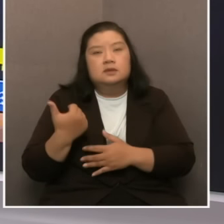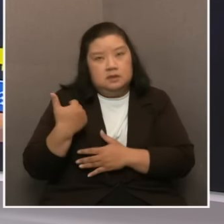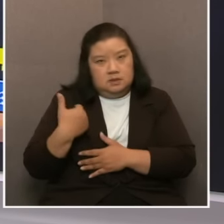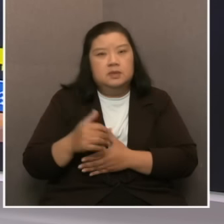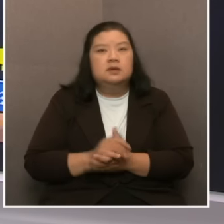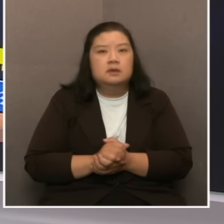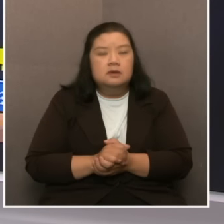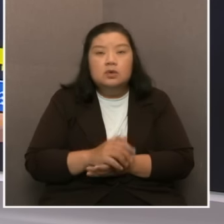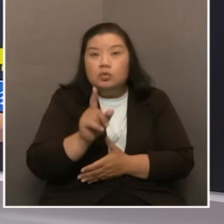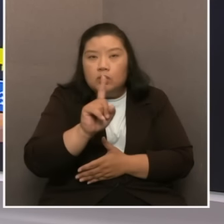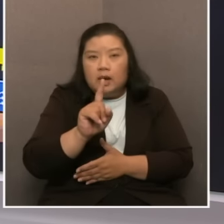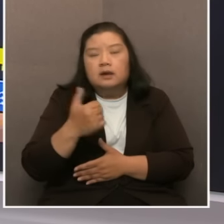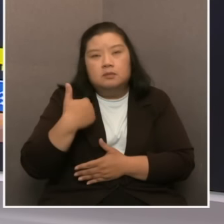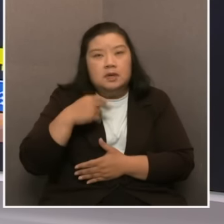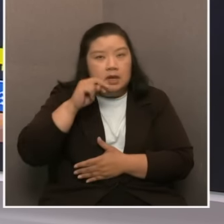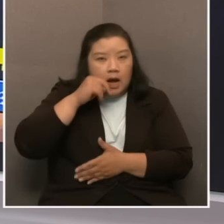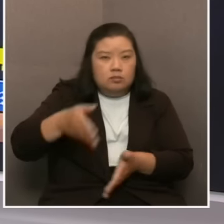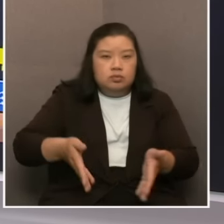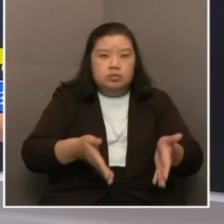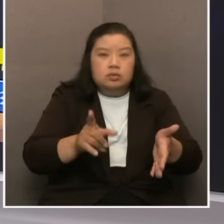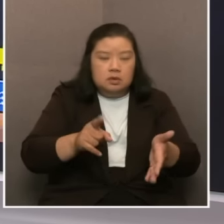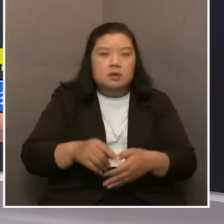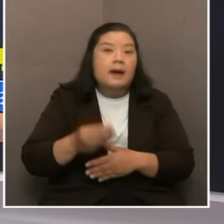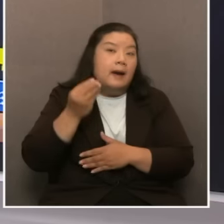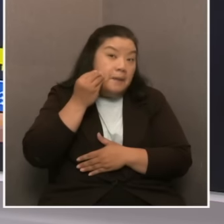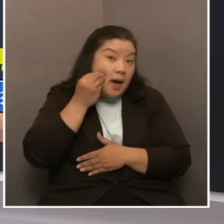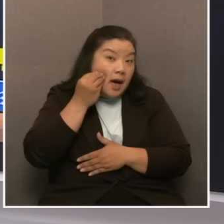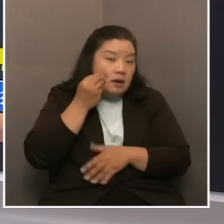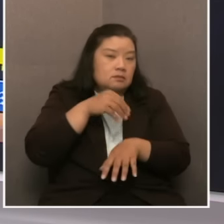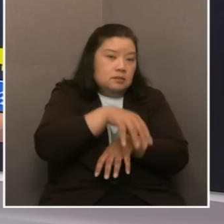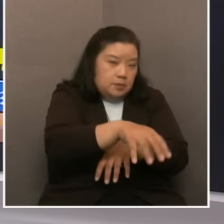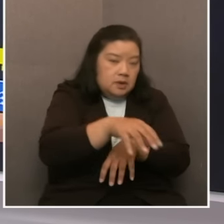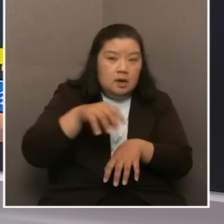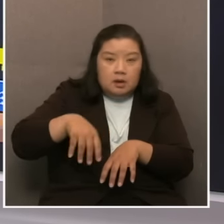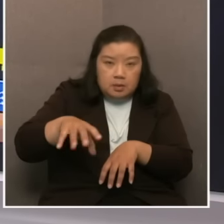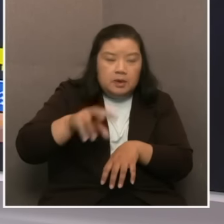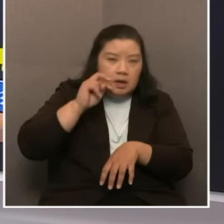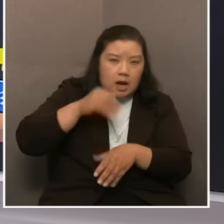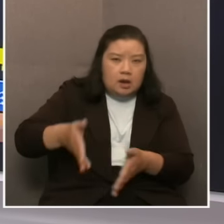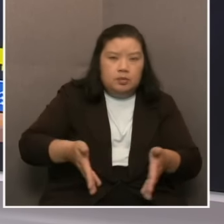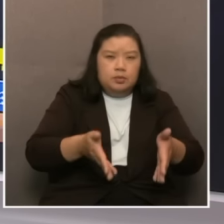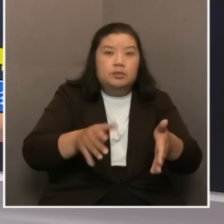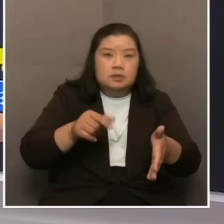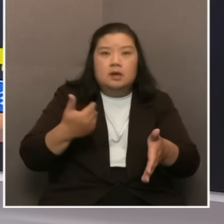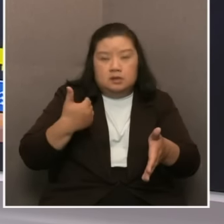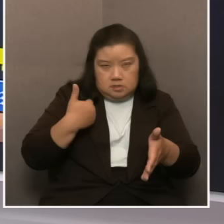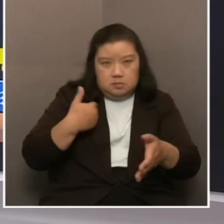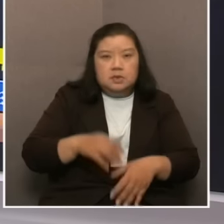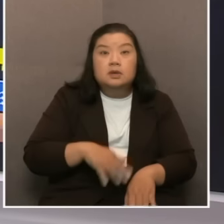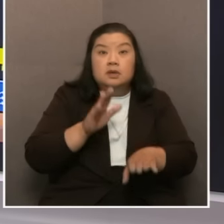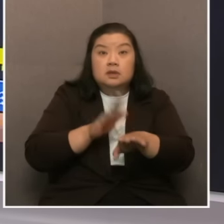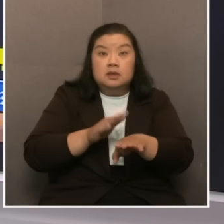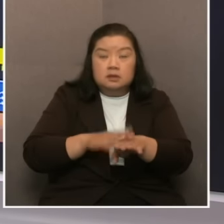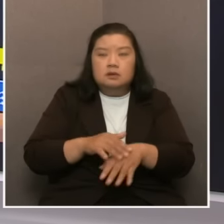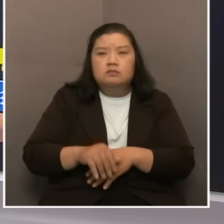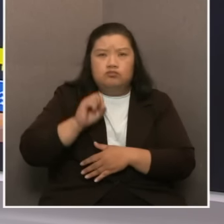ต่อพื้นที่ท้ายเคือนไม่วาจะเป็นบ้านเรือนของประชาชนพื้นที่อยู่ติดกัลำน้ำซึ่มีการประกาศแ้งเตือนจากเจ้หนา